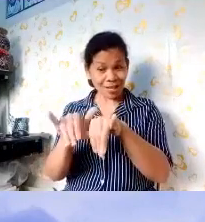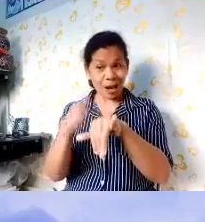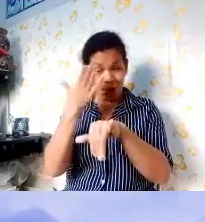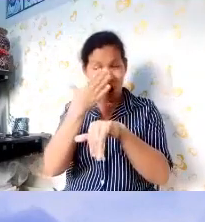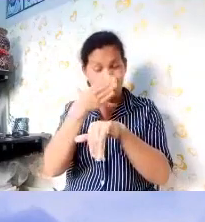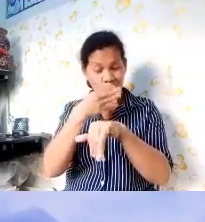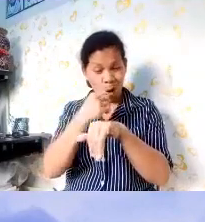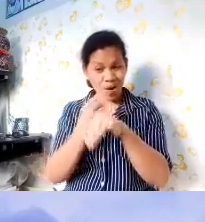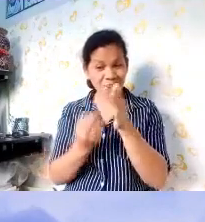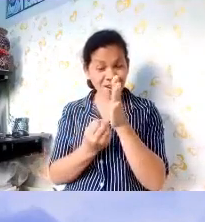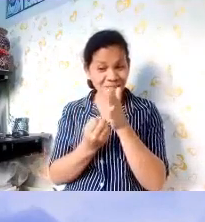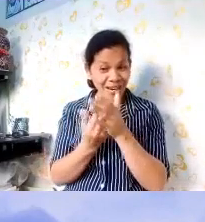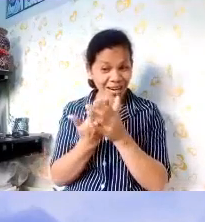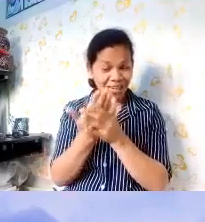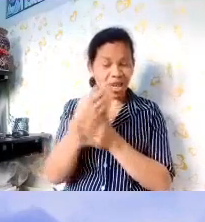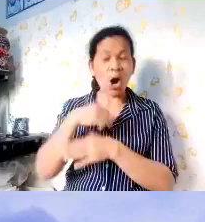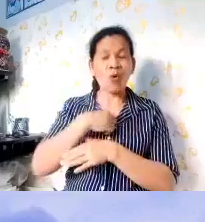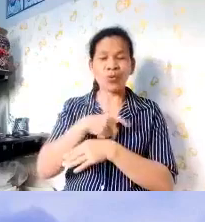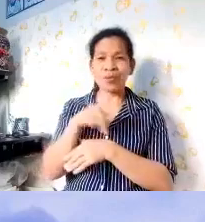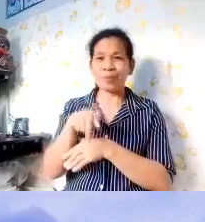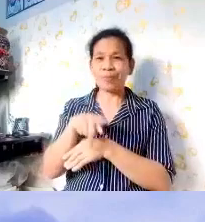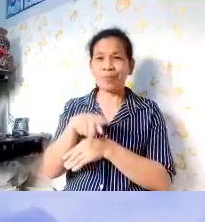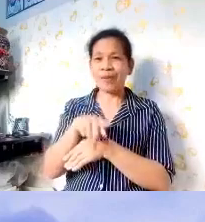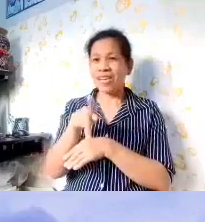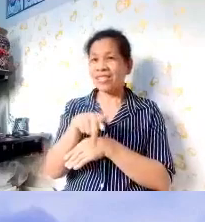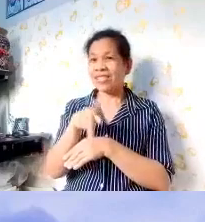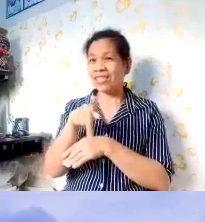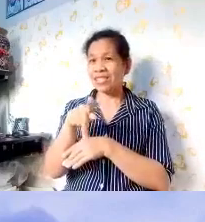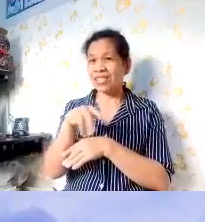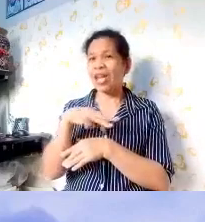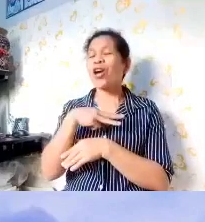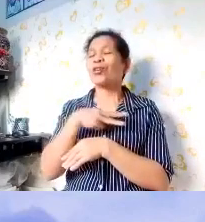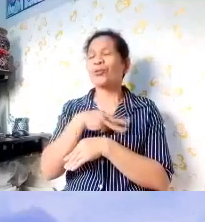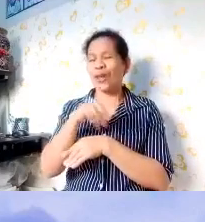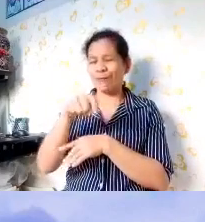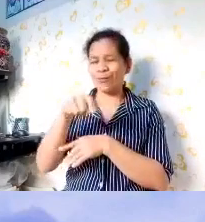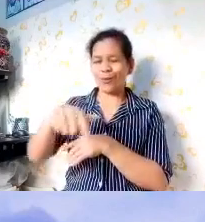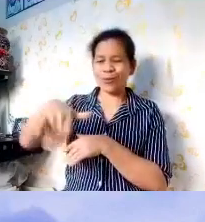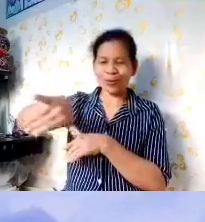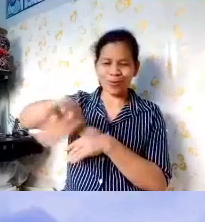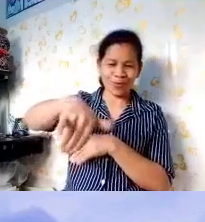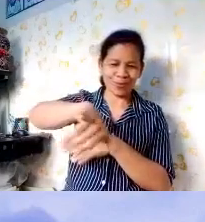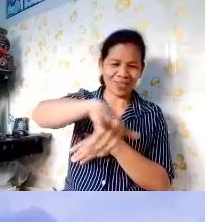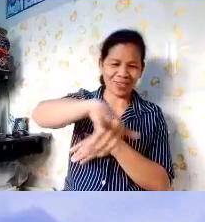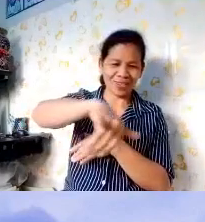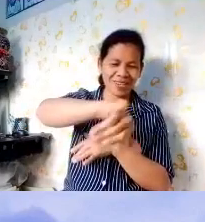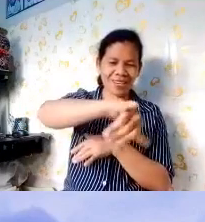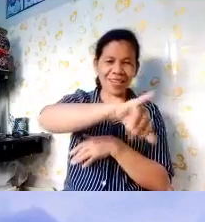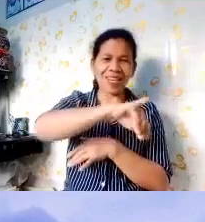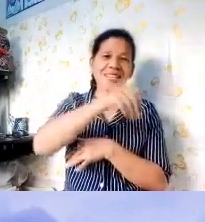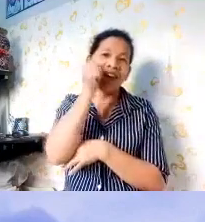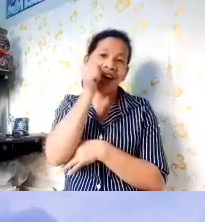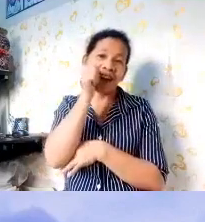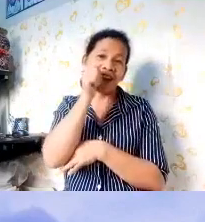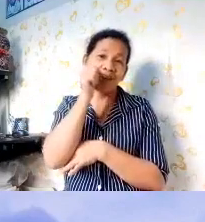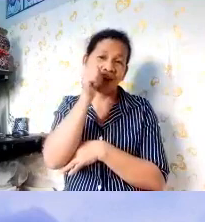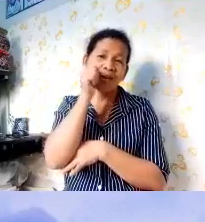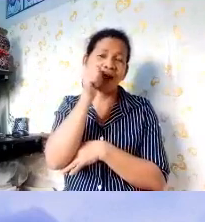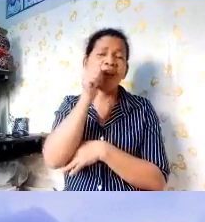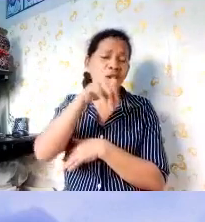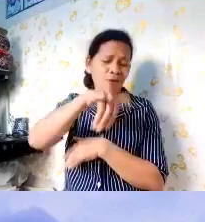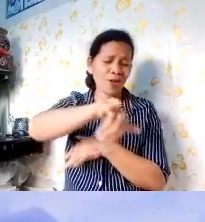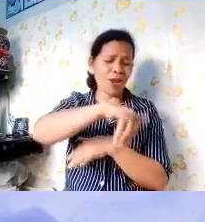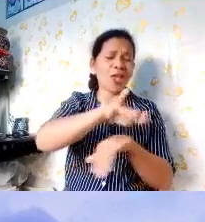ng ating mga tanim, mga kapatid, yan po'y dinidilig araw-araw. So it's daily, hindi lang